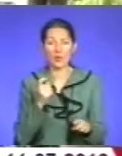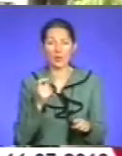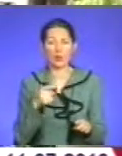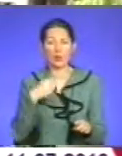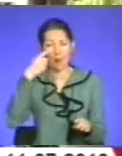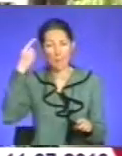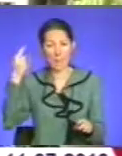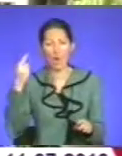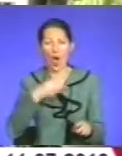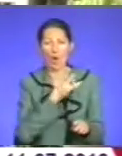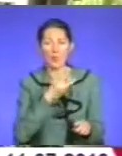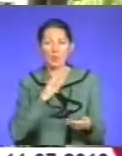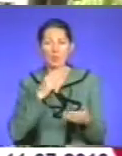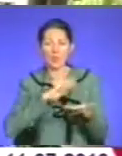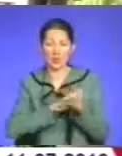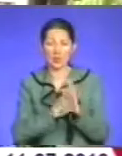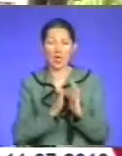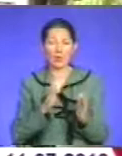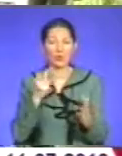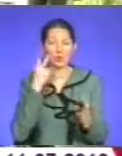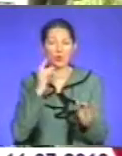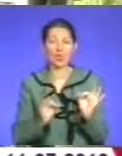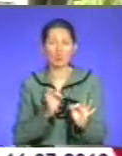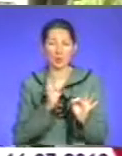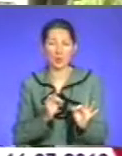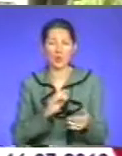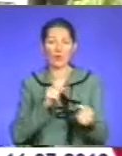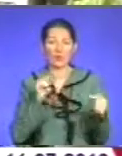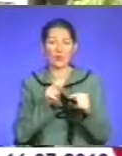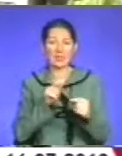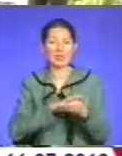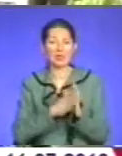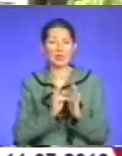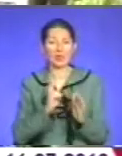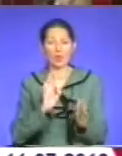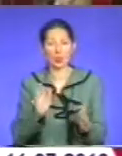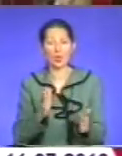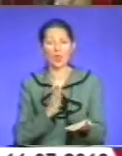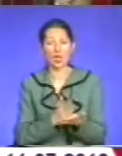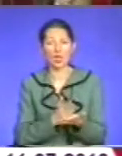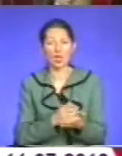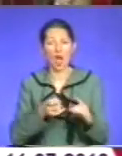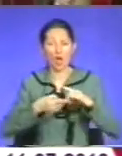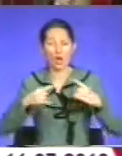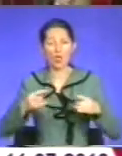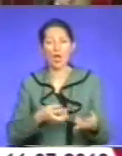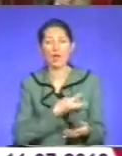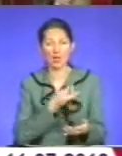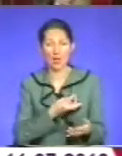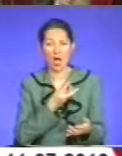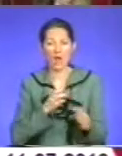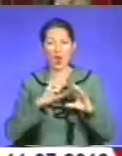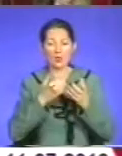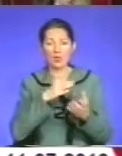врівноважений, відповідати ну, тому, скажімо, тій ситуації, в якій ви будете знаходитися. Шоколад надихає. У світі